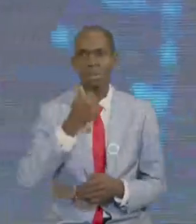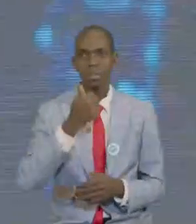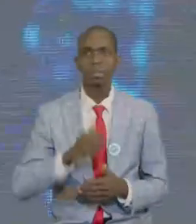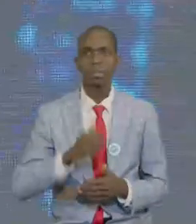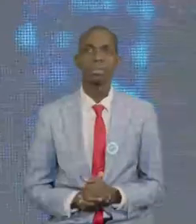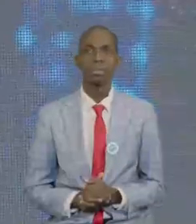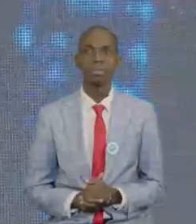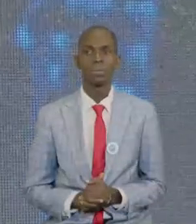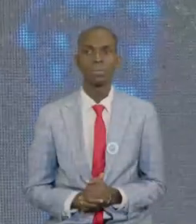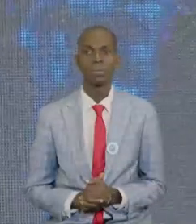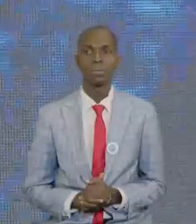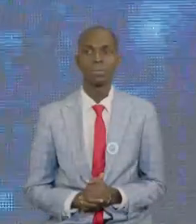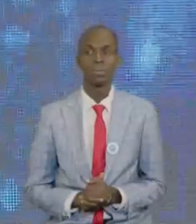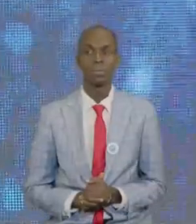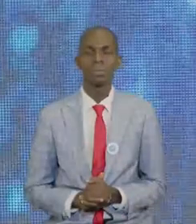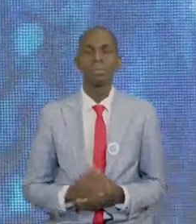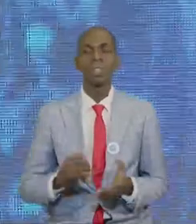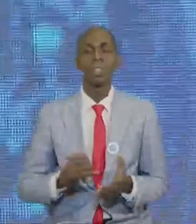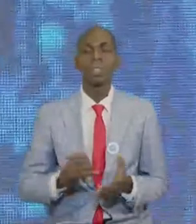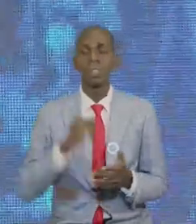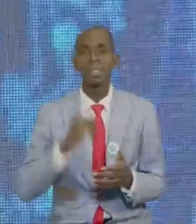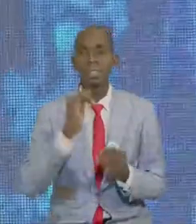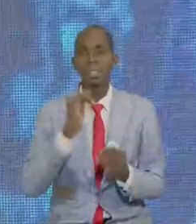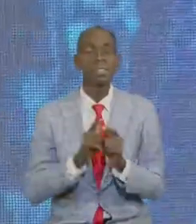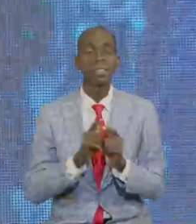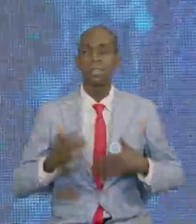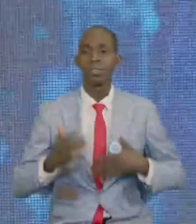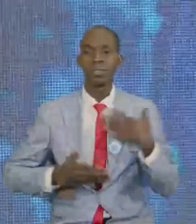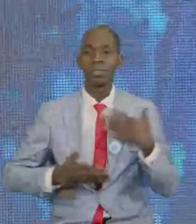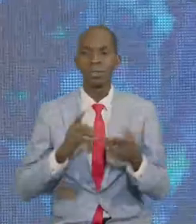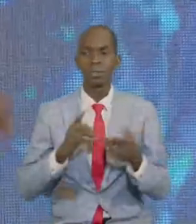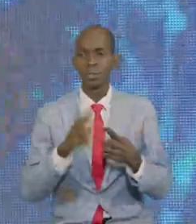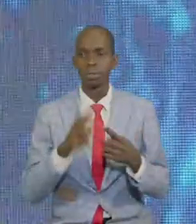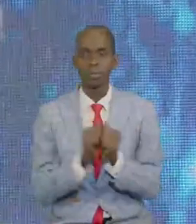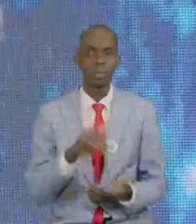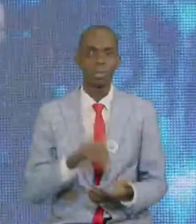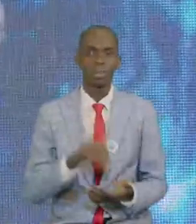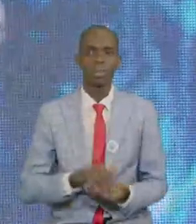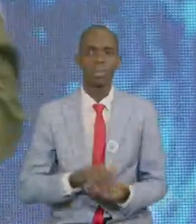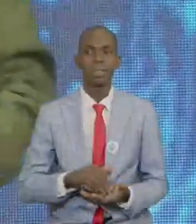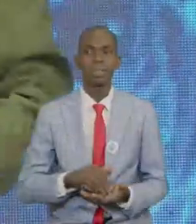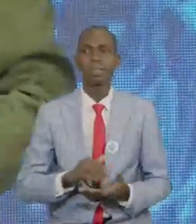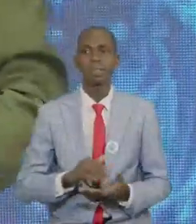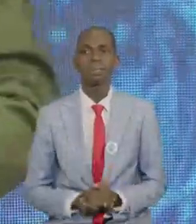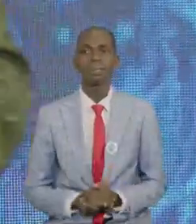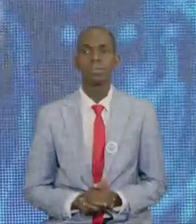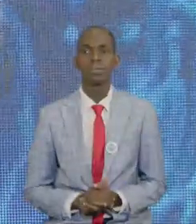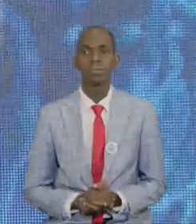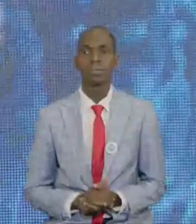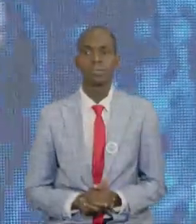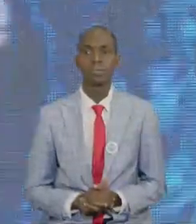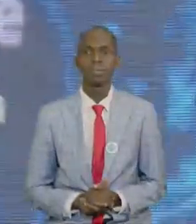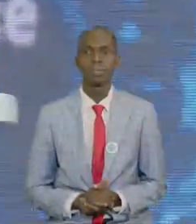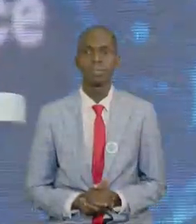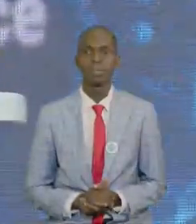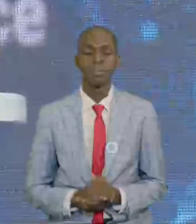les assemblées en Afrique et au-delà. It's a great joy to be with you again. C'est une grande joie de vous retrouver encore. Today we